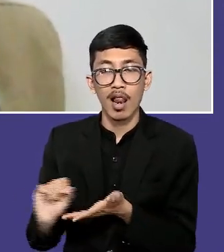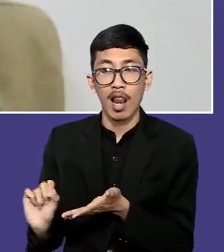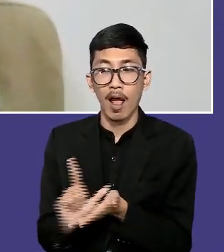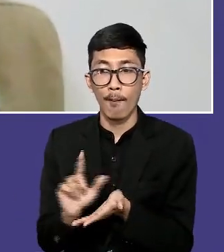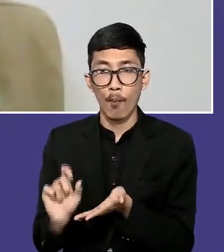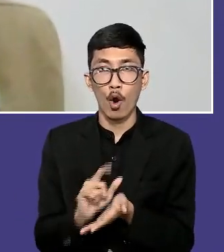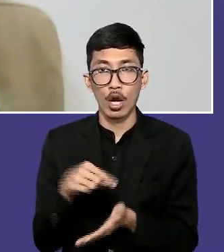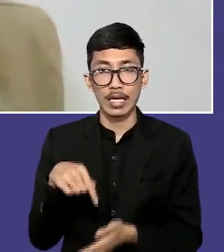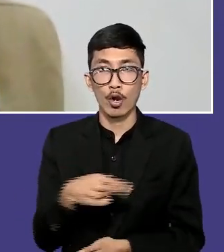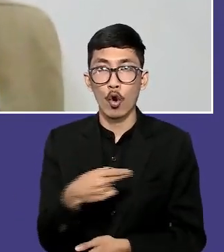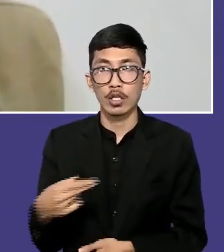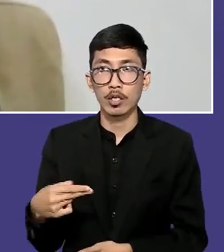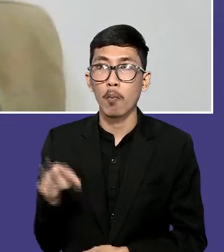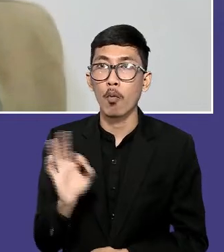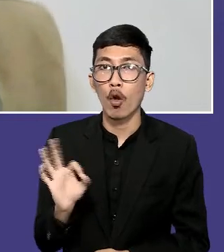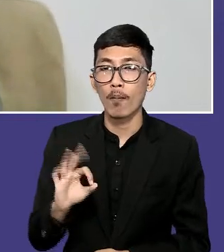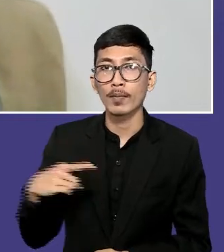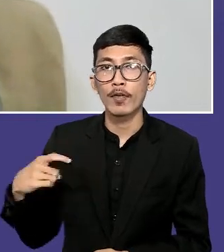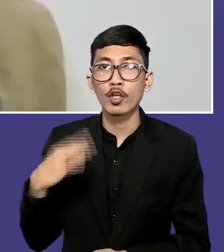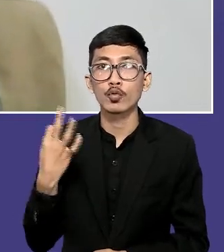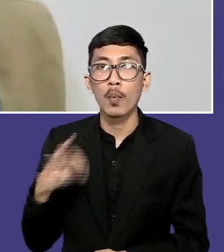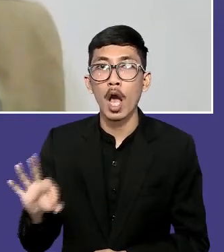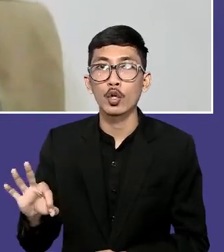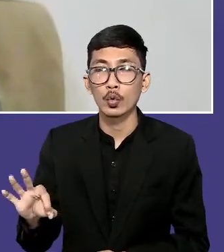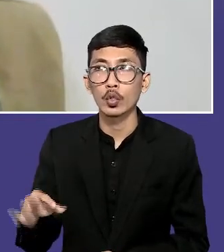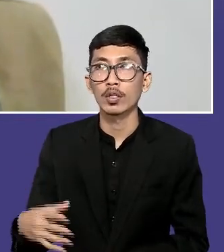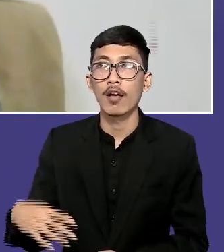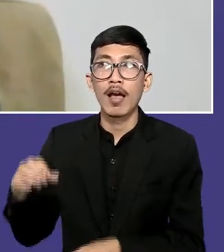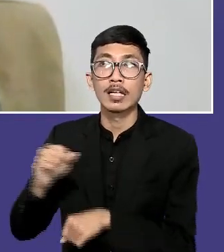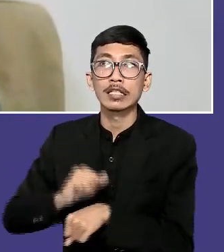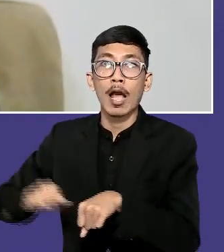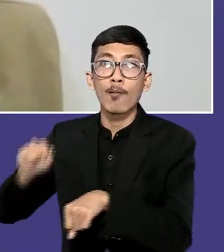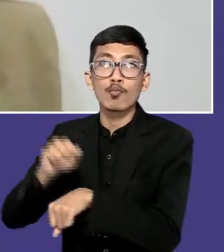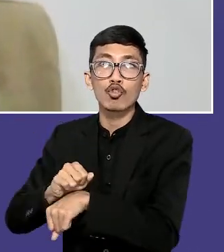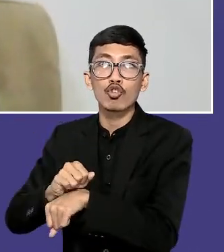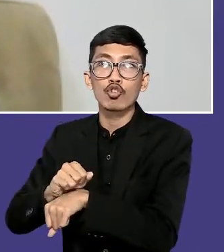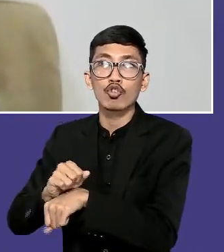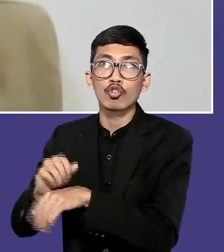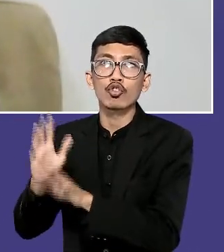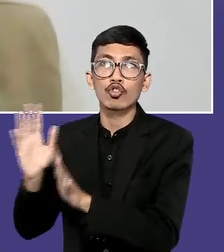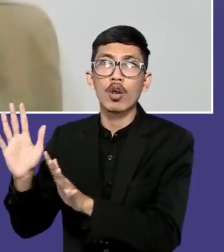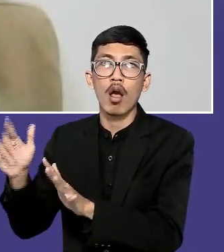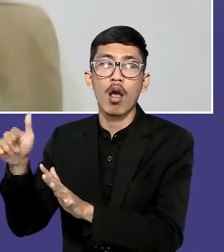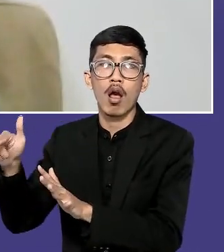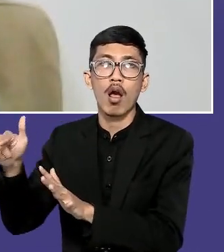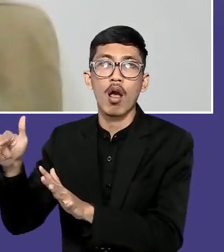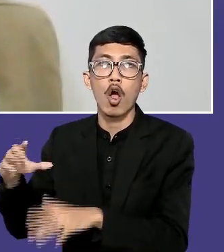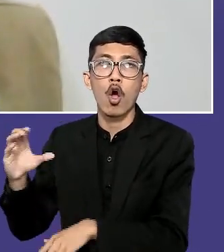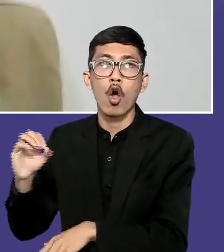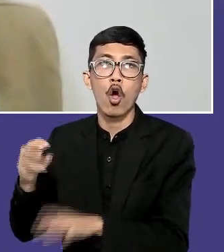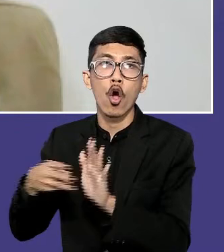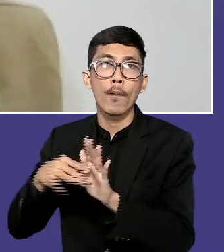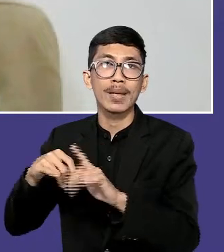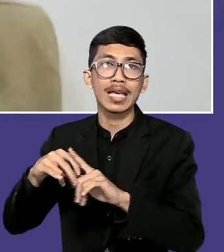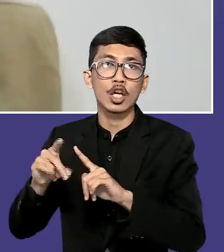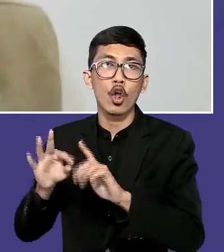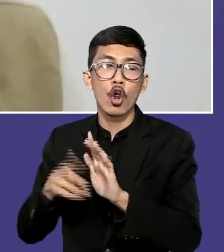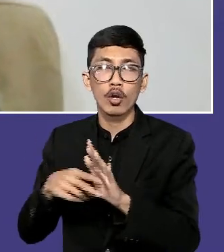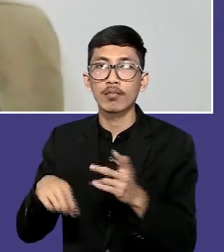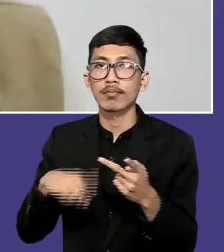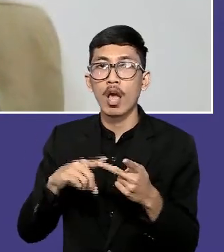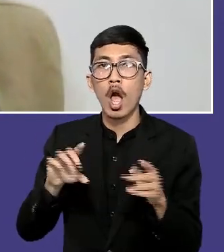Indonesia tapi Singapura sudah kemudian melaporkan ada penumpang transit menuju Australia yang positif terinfeksi Om mikro dan ini juga